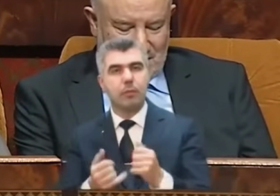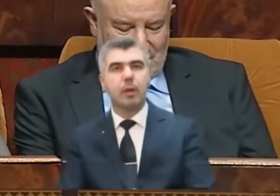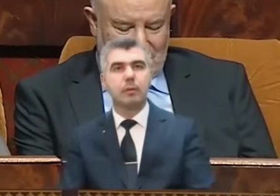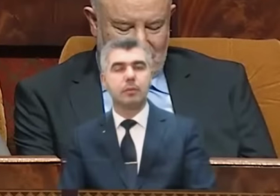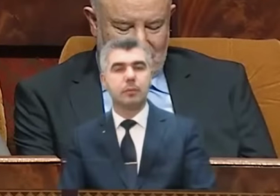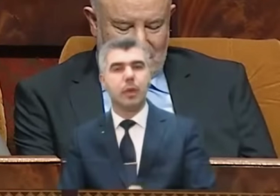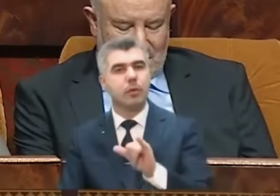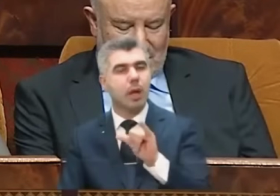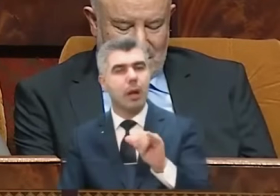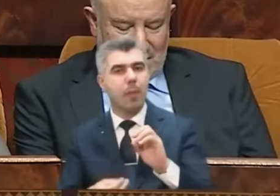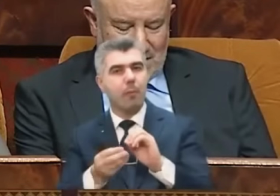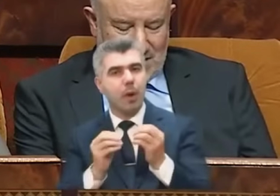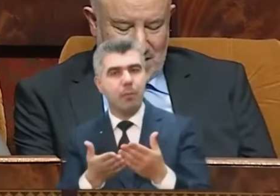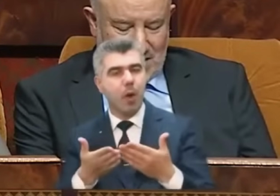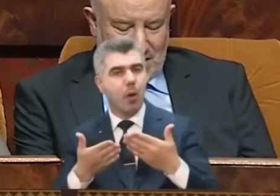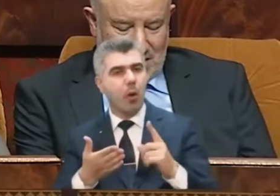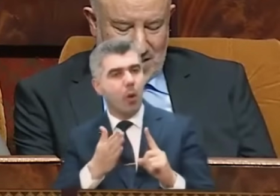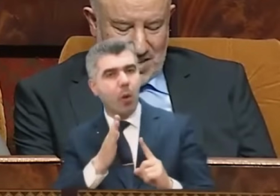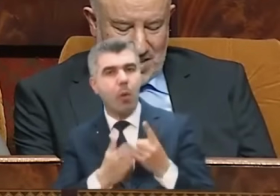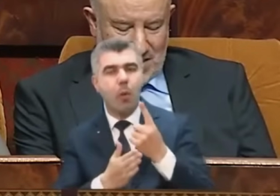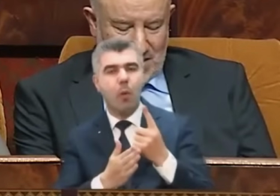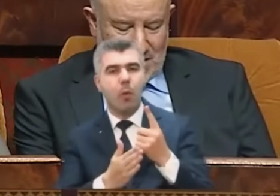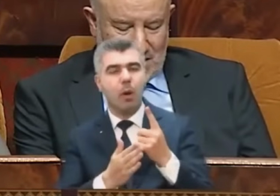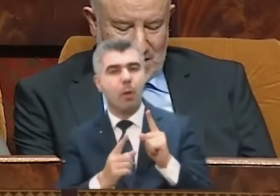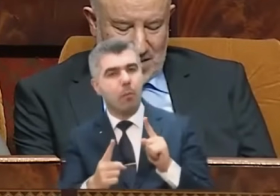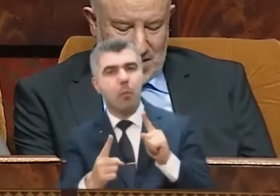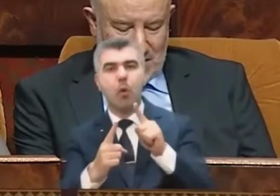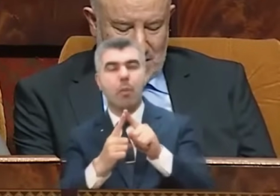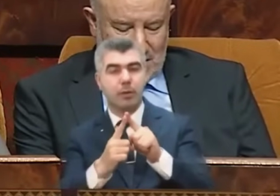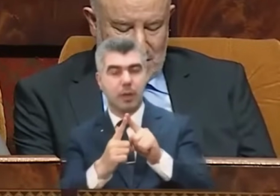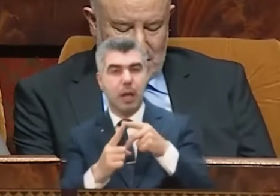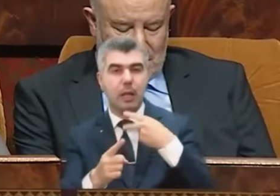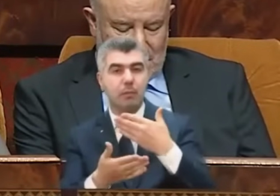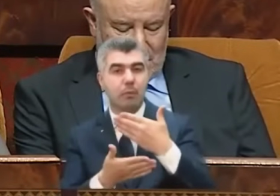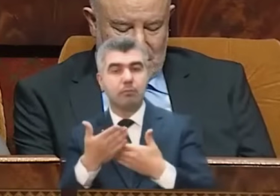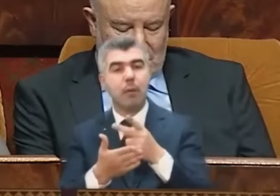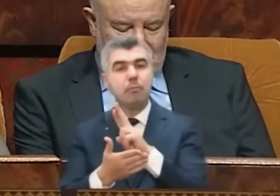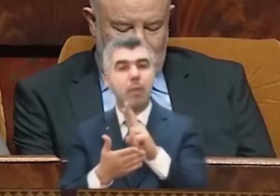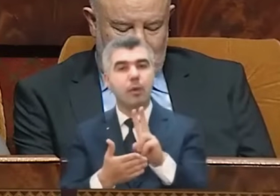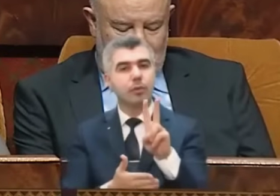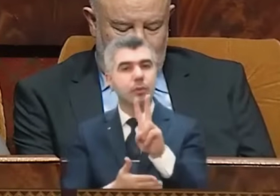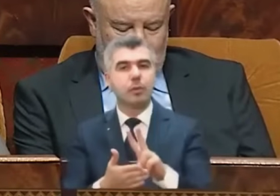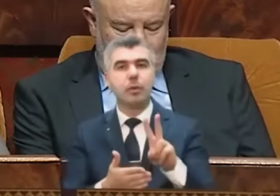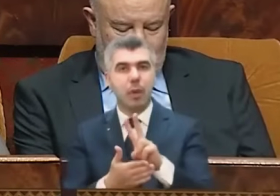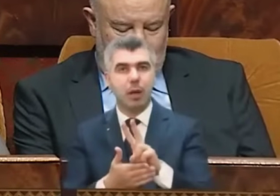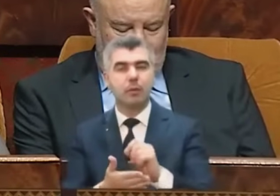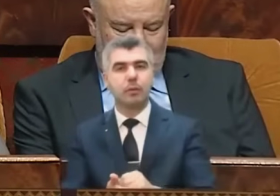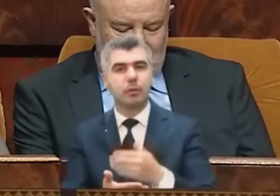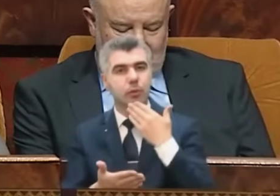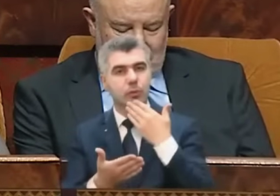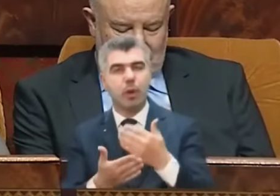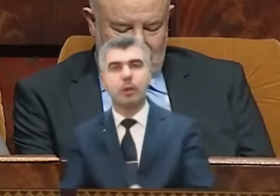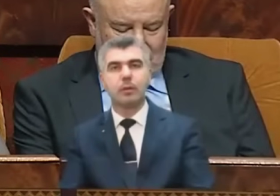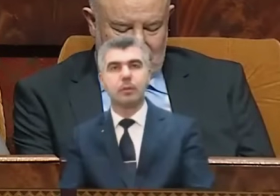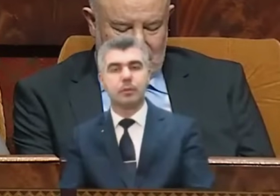لا مشاكل. احنا في بدايه الجلسه مباشره مع خطاب صاحب الجلاله يوم الجمعه، بركه علينا من هذا الشيء. شكرا ندوزوا للجلسه